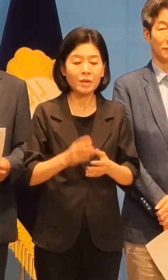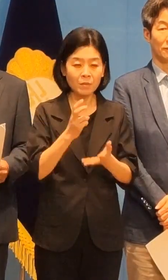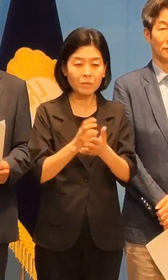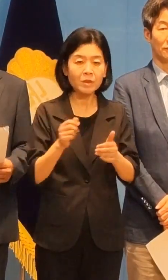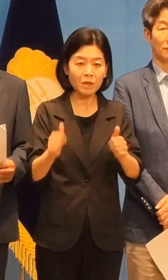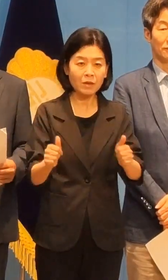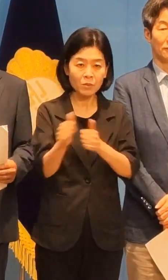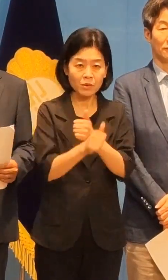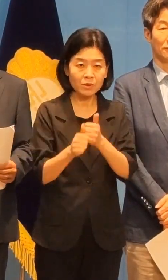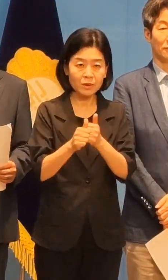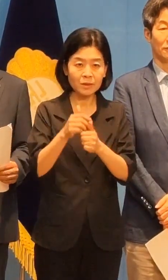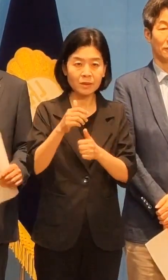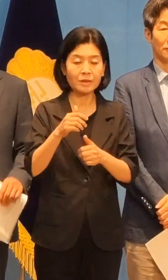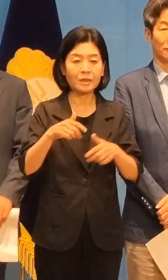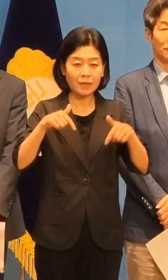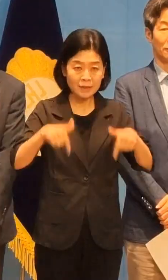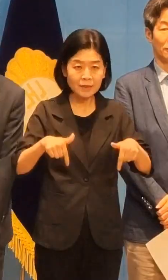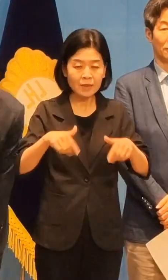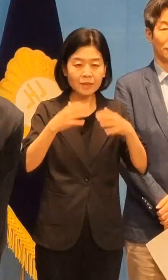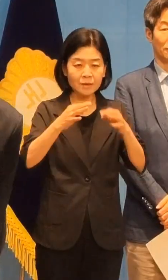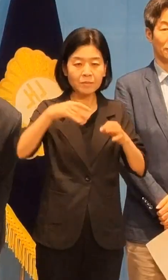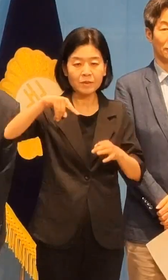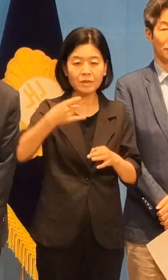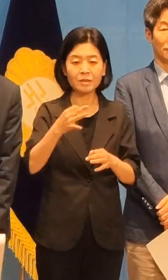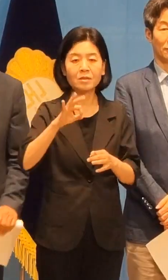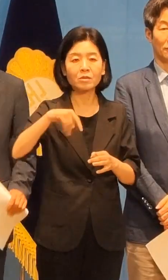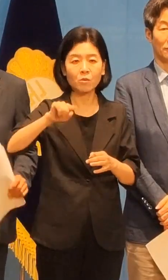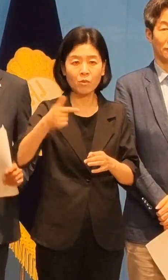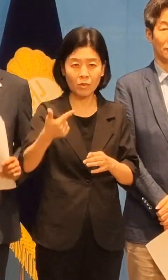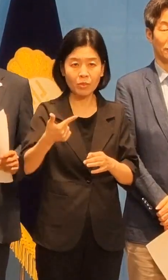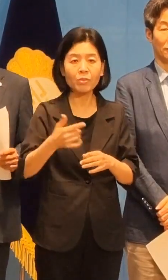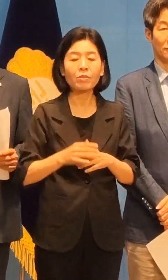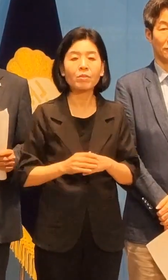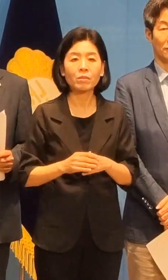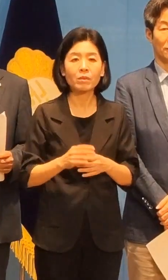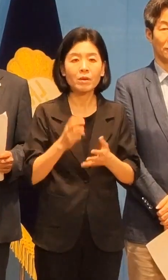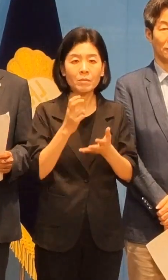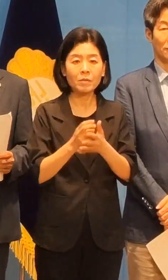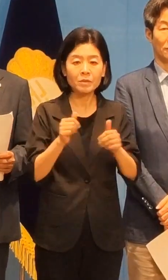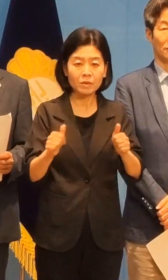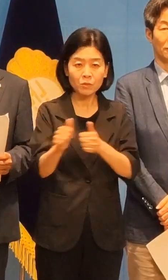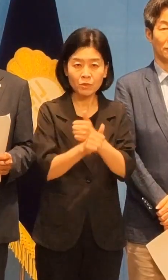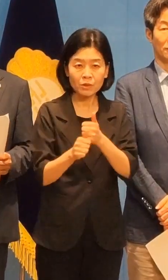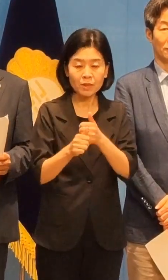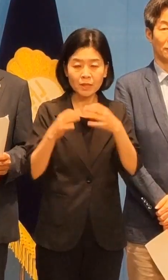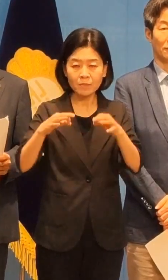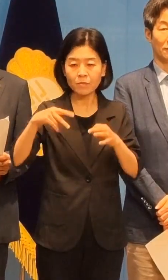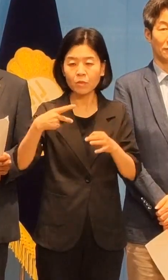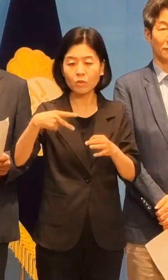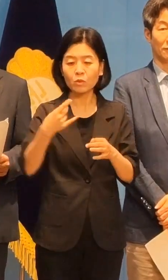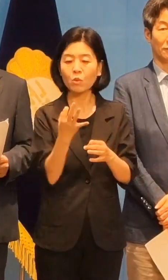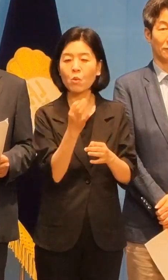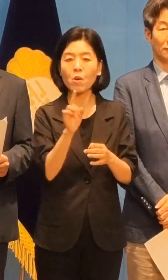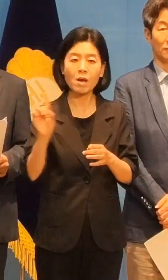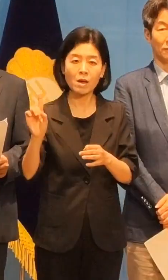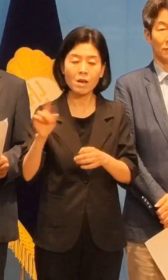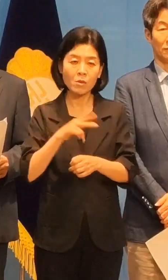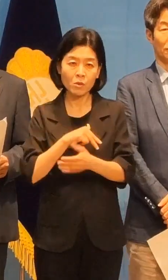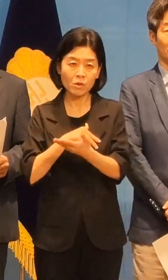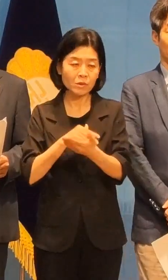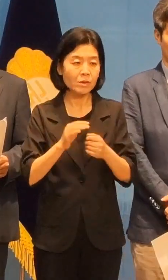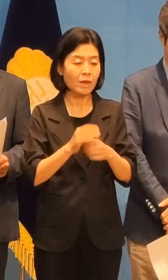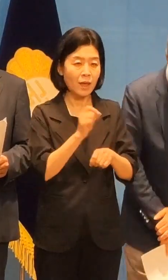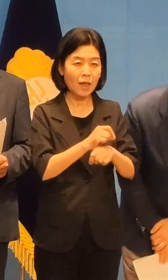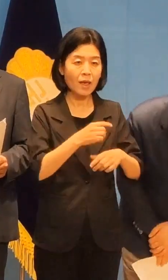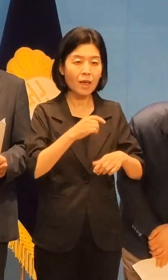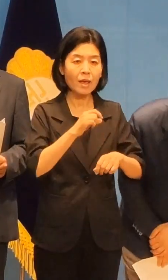법제사법위원회 김승원 간사님 오셨습니다. 법제사법위원회 김동화 의원님 오셨습니다. 행정안전위원회 윤건영